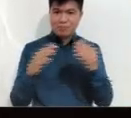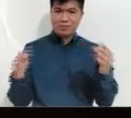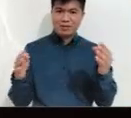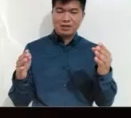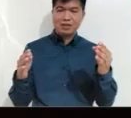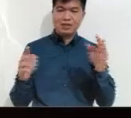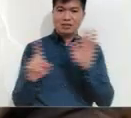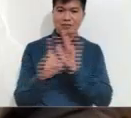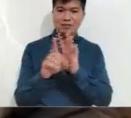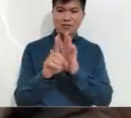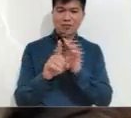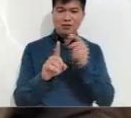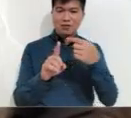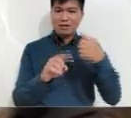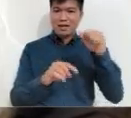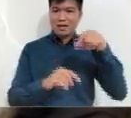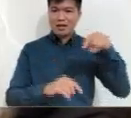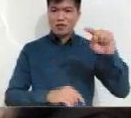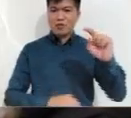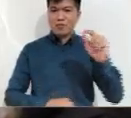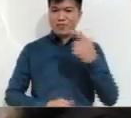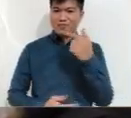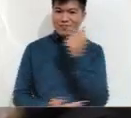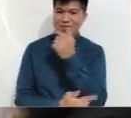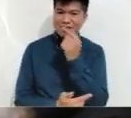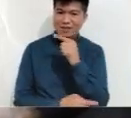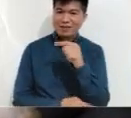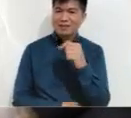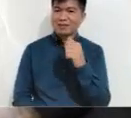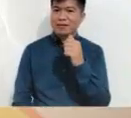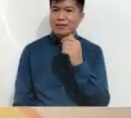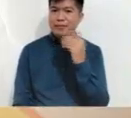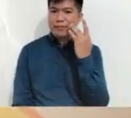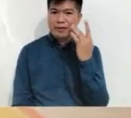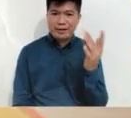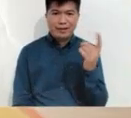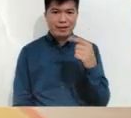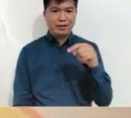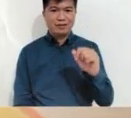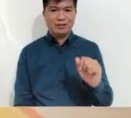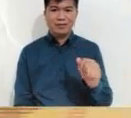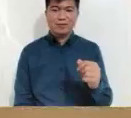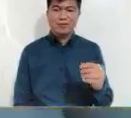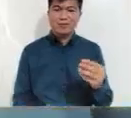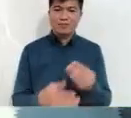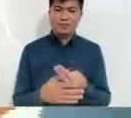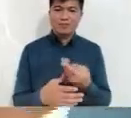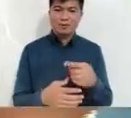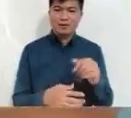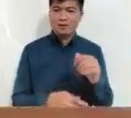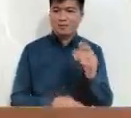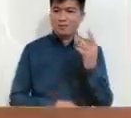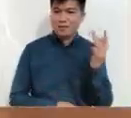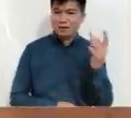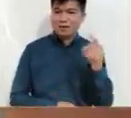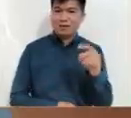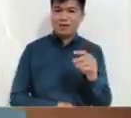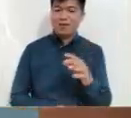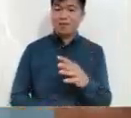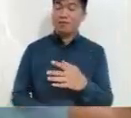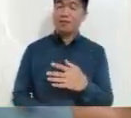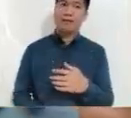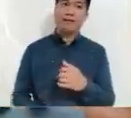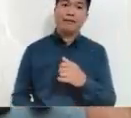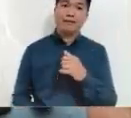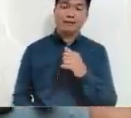At kahit tag siya bilang baklang kanal. More than that daw, si Sasa. Ay, hindi problema yung kung saan ka nang galing. It's